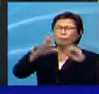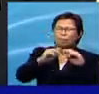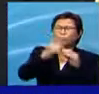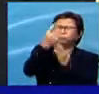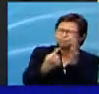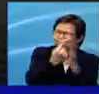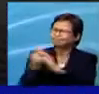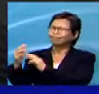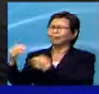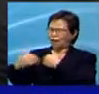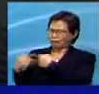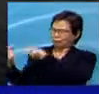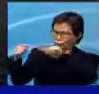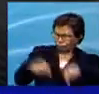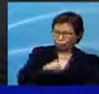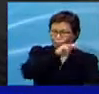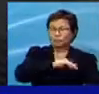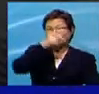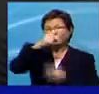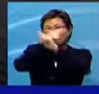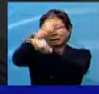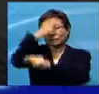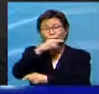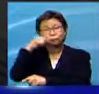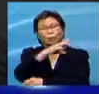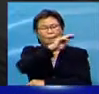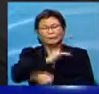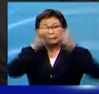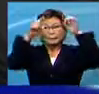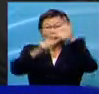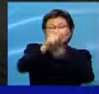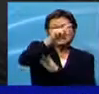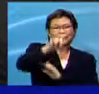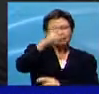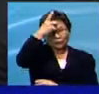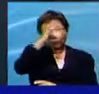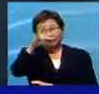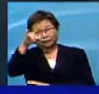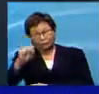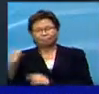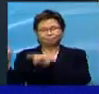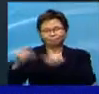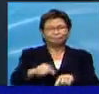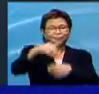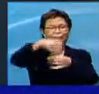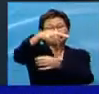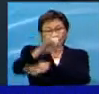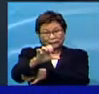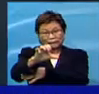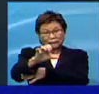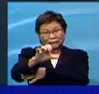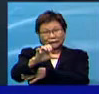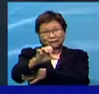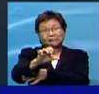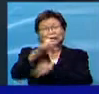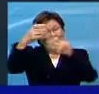dihadiri Menteri Pertahanan Datuk Seri Shamuddin Tun Hussein dan Menteri Pendidikan Tinggi Datuk Seri Idris Jusoh. Dalam sidang media bersama